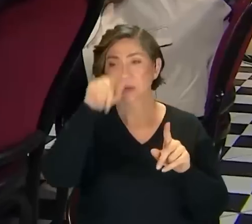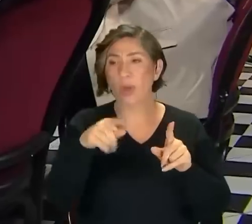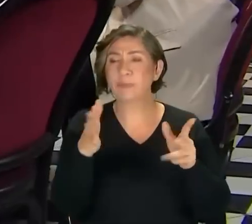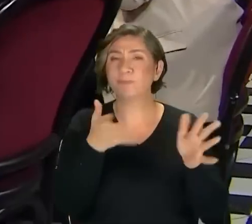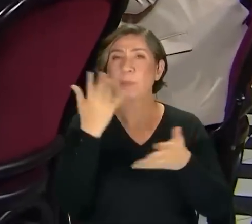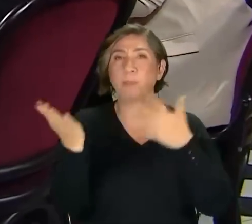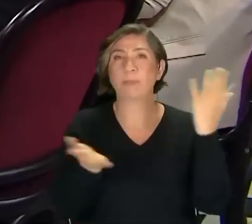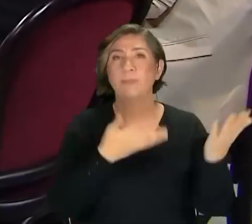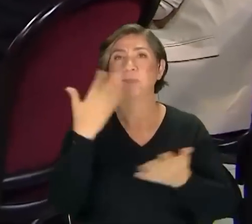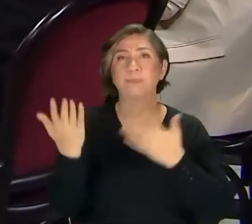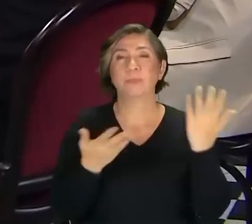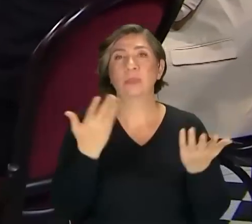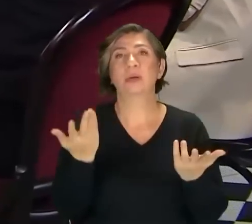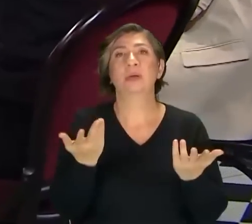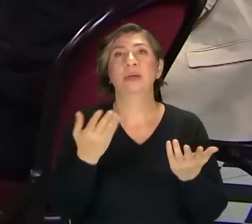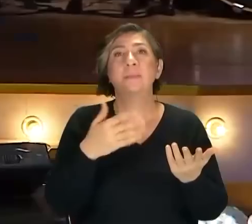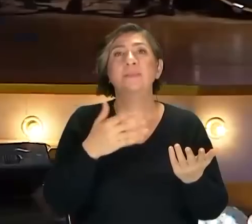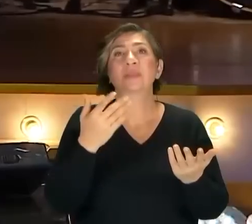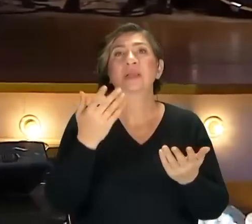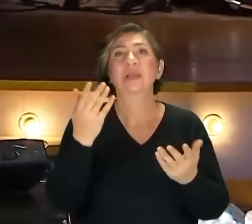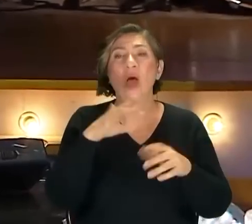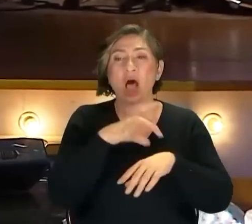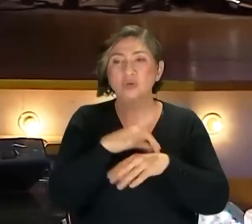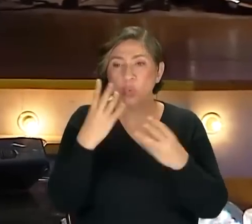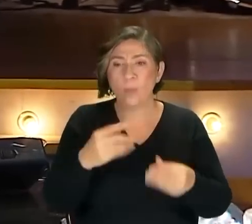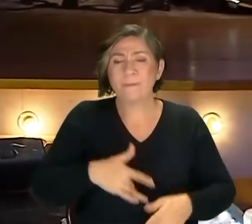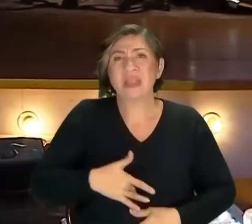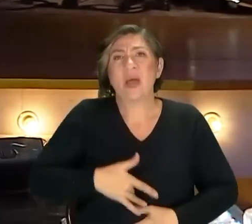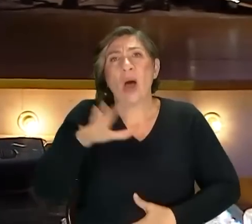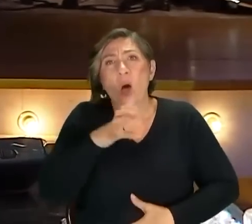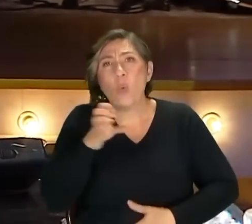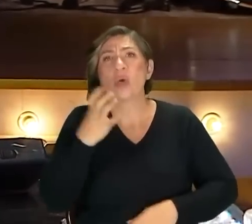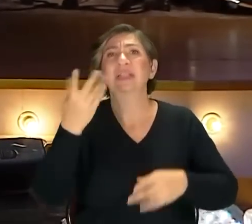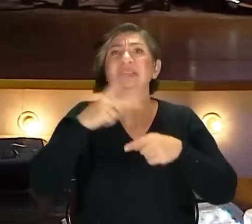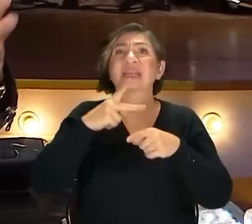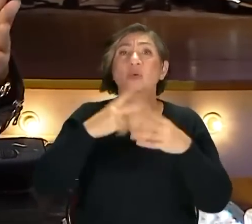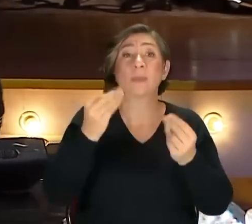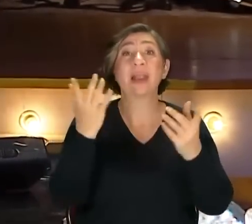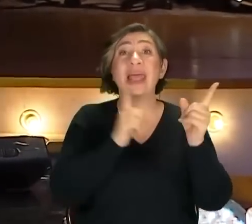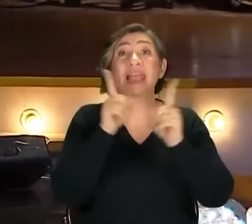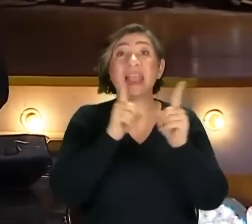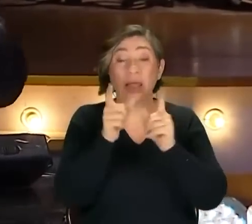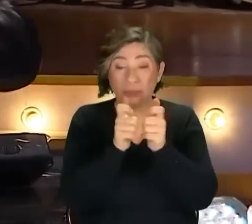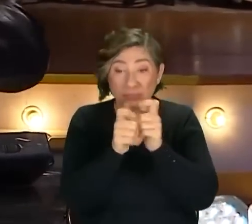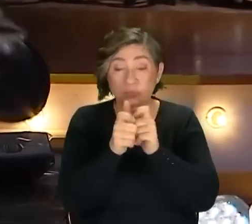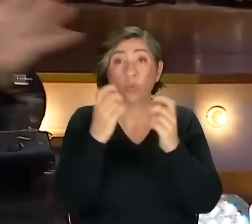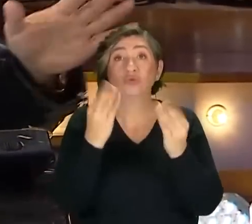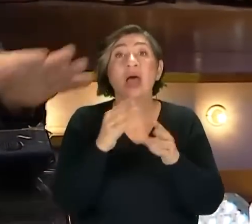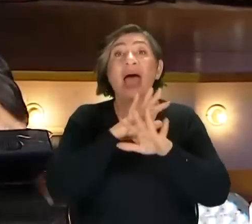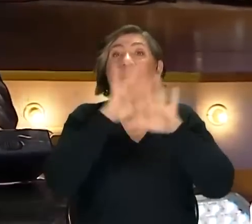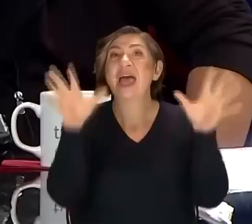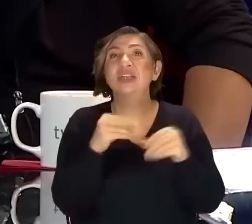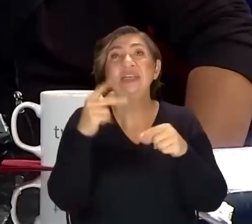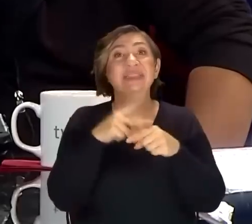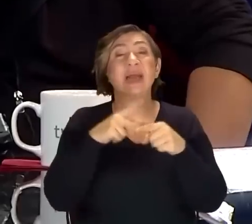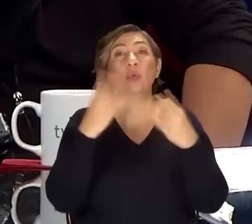İstanbul'da hayır abi. Ya ne gelirsem mide ya şey hastalanıyorum ya zehirleniyorum. Evet. Hele hele internete üzerinden gel. Her